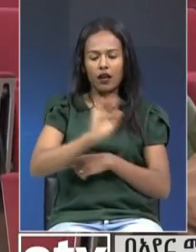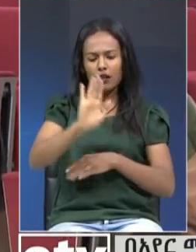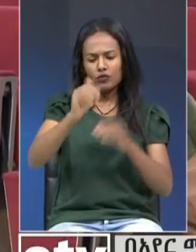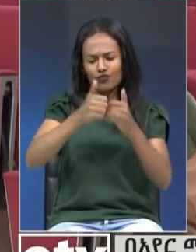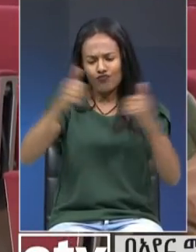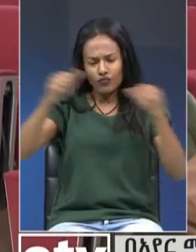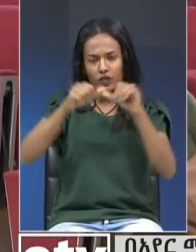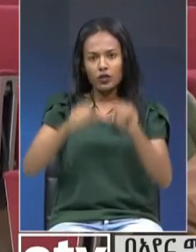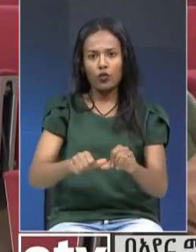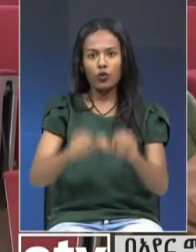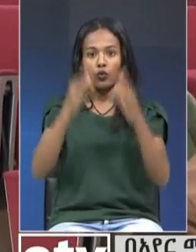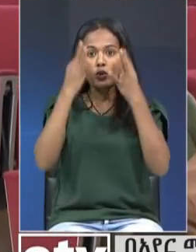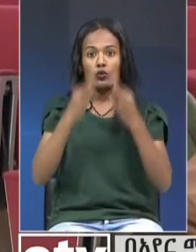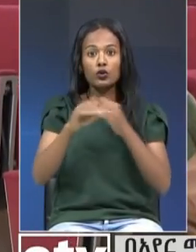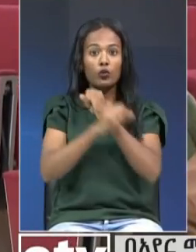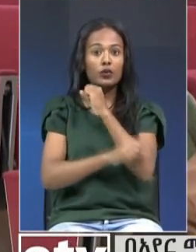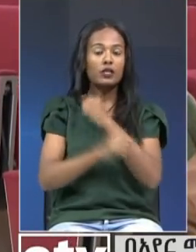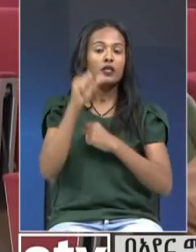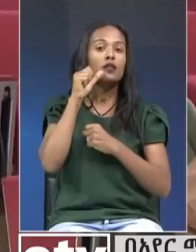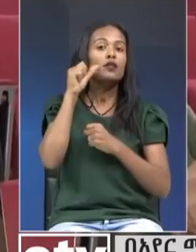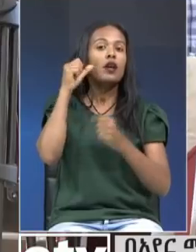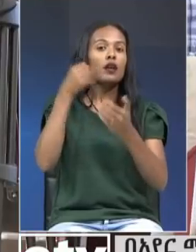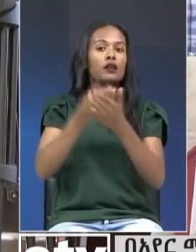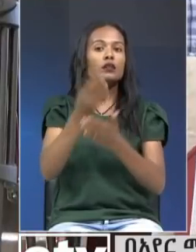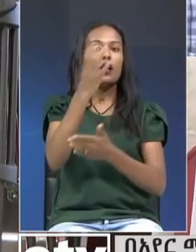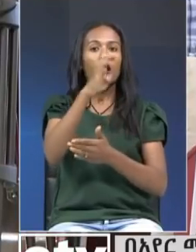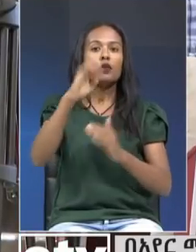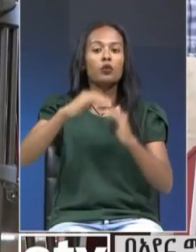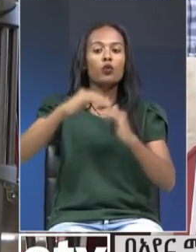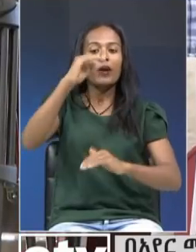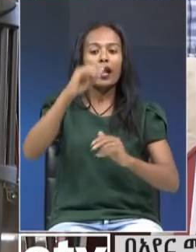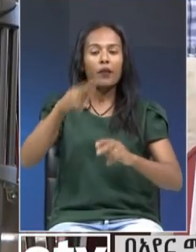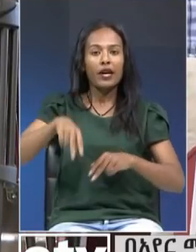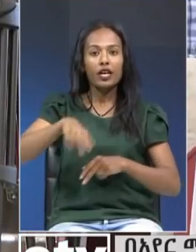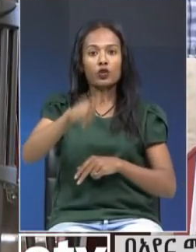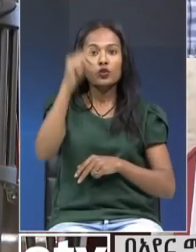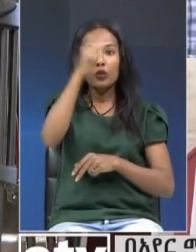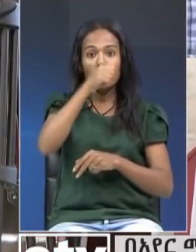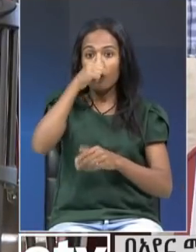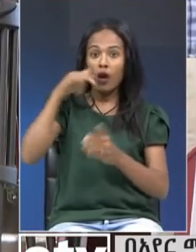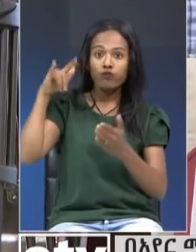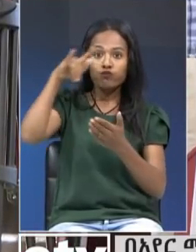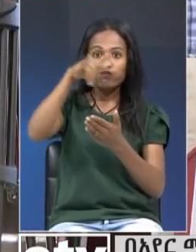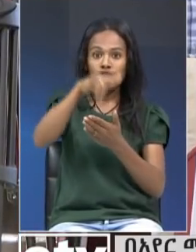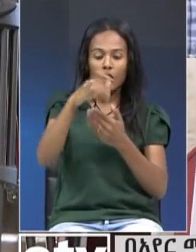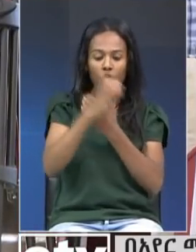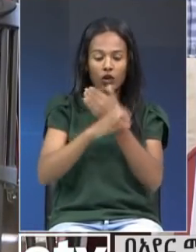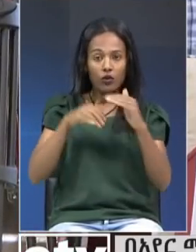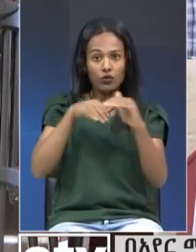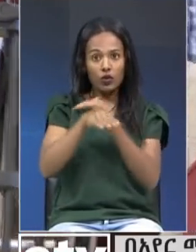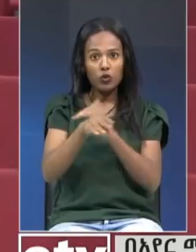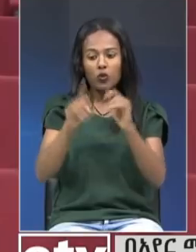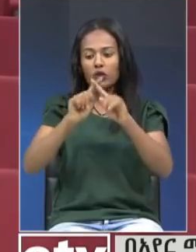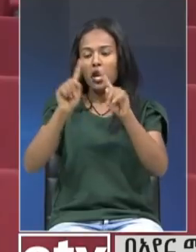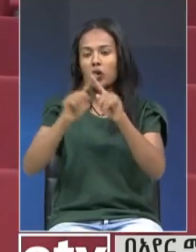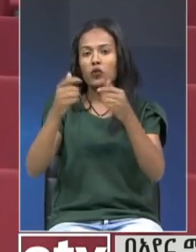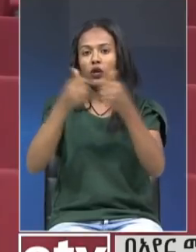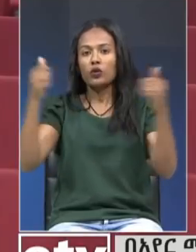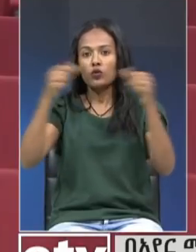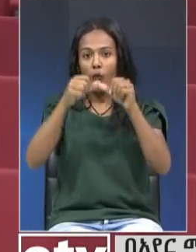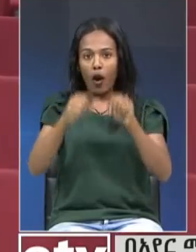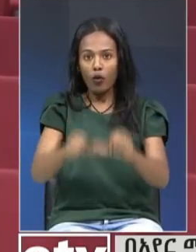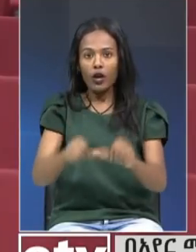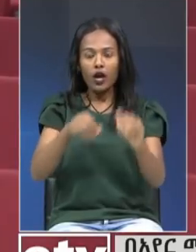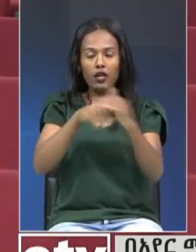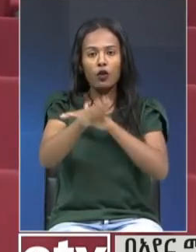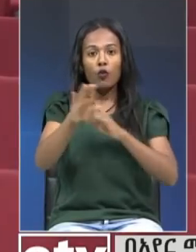እንዲቆዩ በተወሰነው መሰረት እስከ ትላንት ድረስ ከ400 በላይ መንገደኞች በኢትዮጵያ አየር መንገድ በኩል ወደ ሀገር ውስጥ ወጥተው ወደ ተለያዩ ለይቶ ማቆያዎች